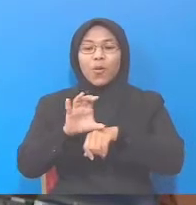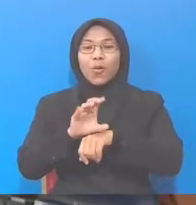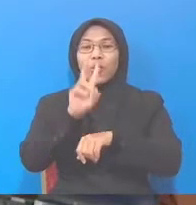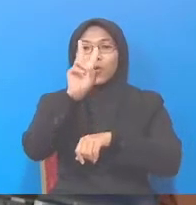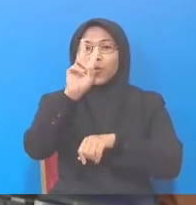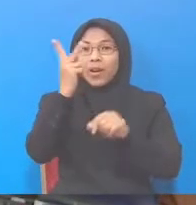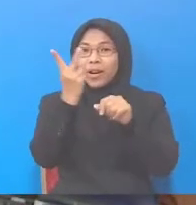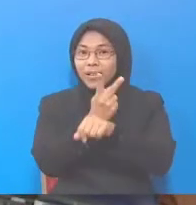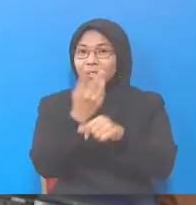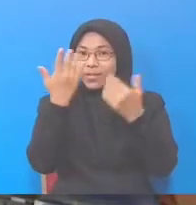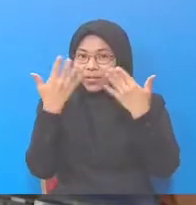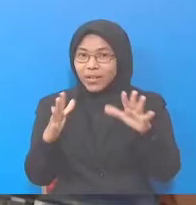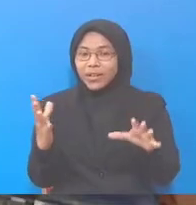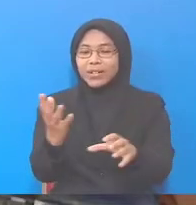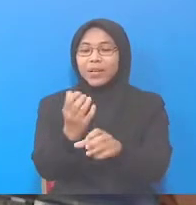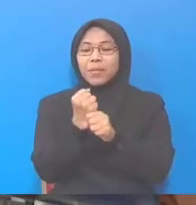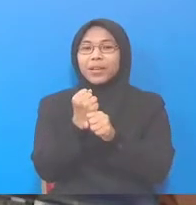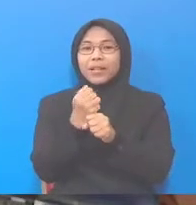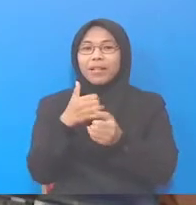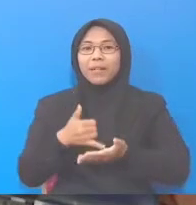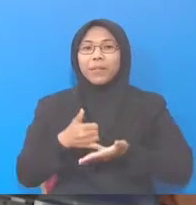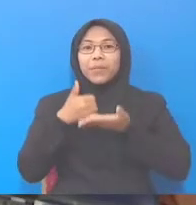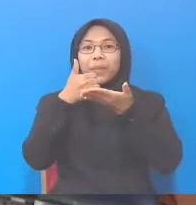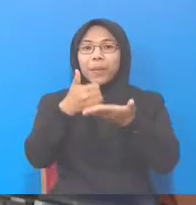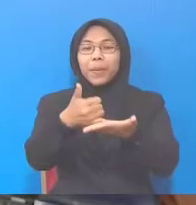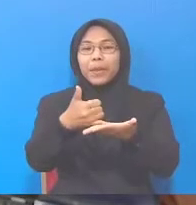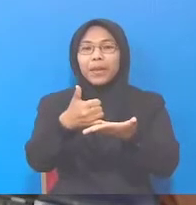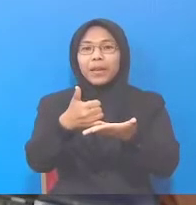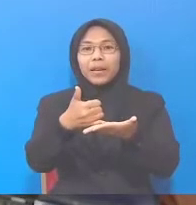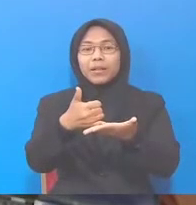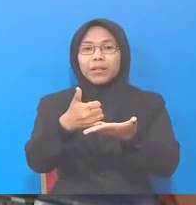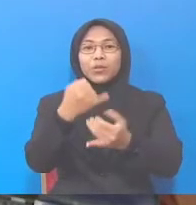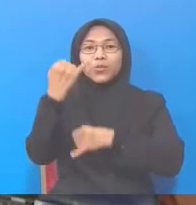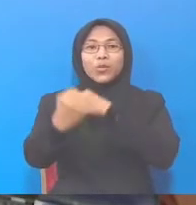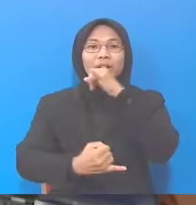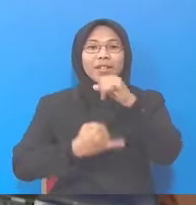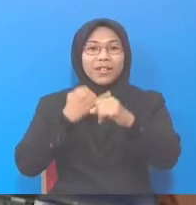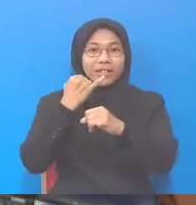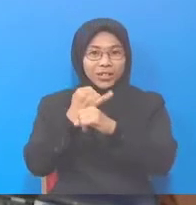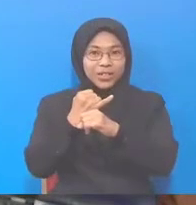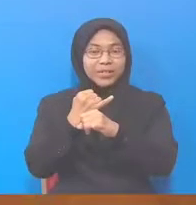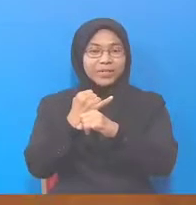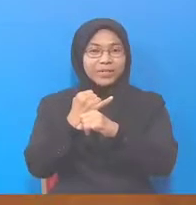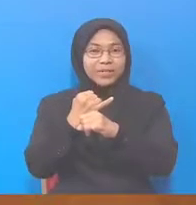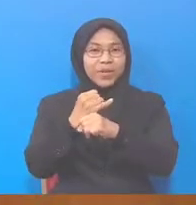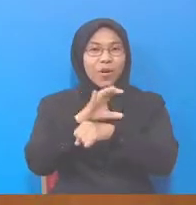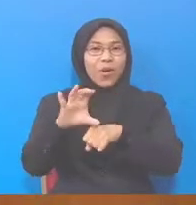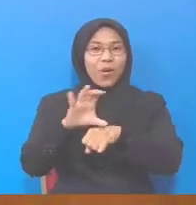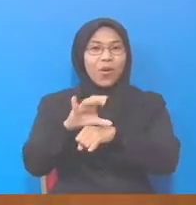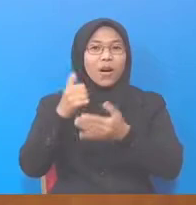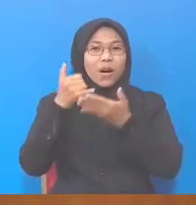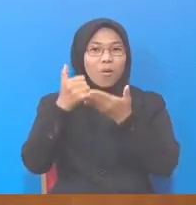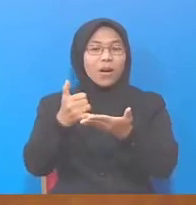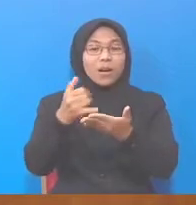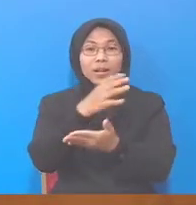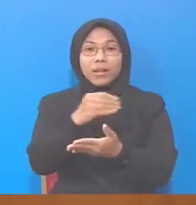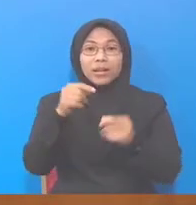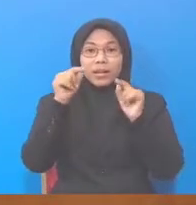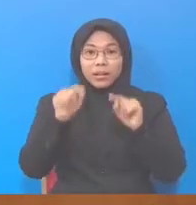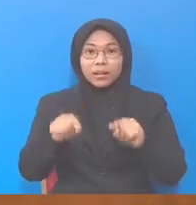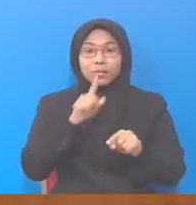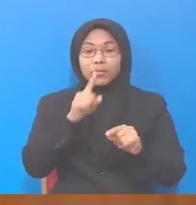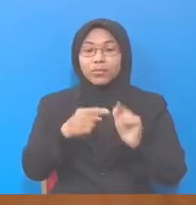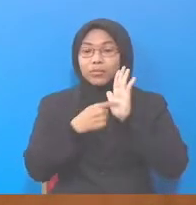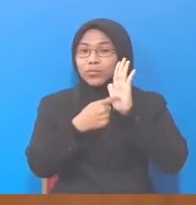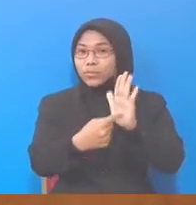telah dua kali mempunyai menerima Anugerah bertaraf dunia yaitu internet cukup towards dan